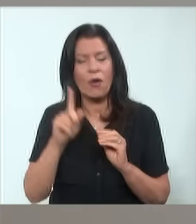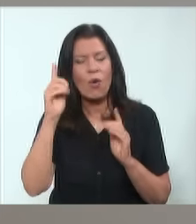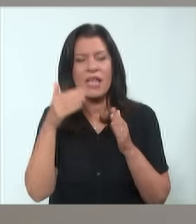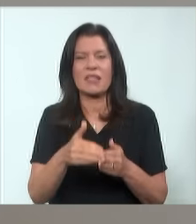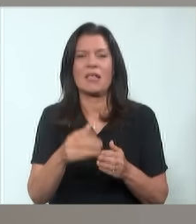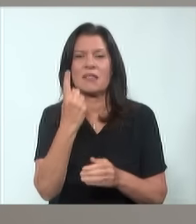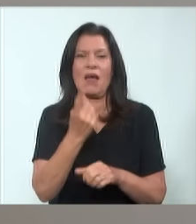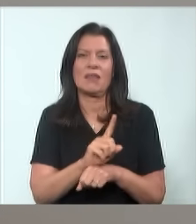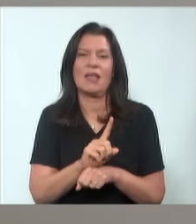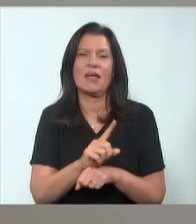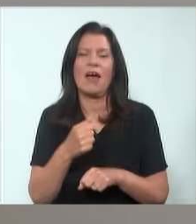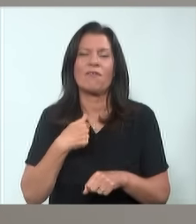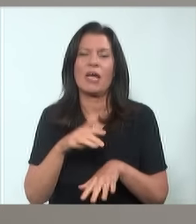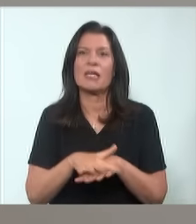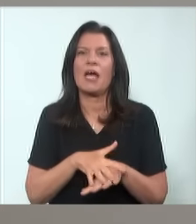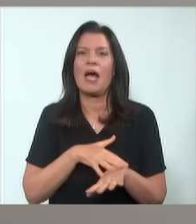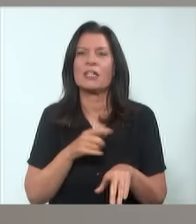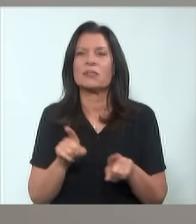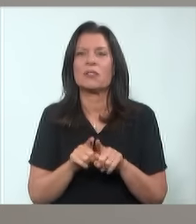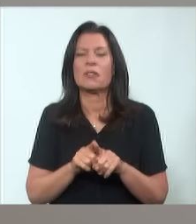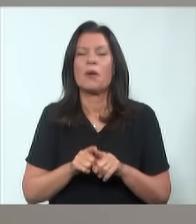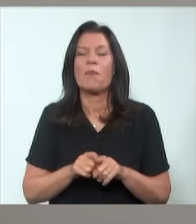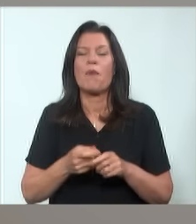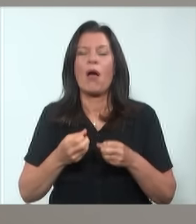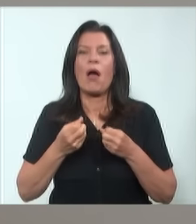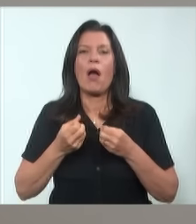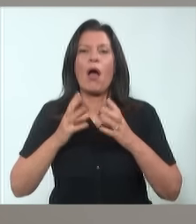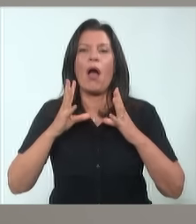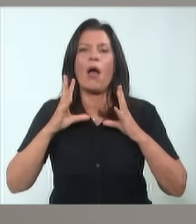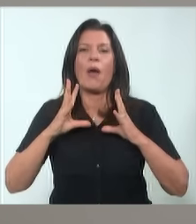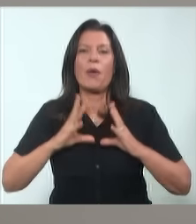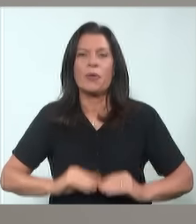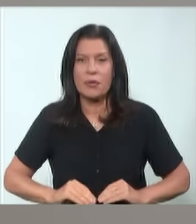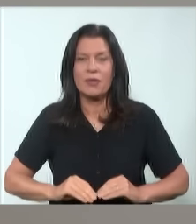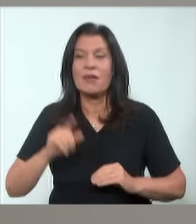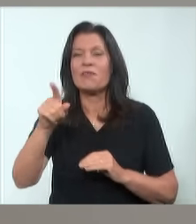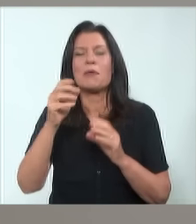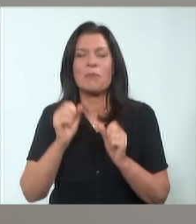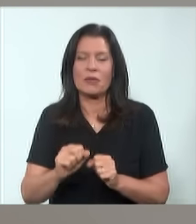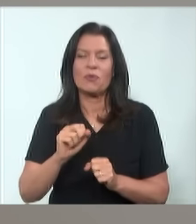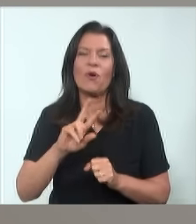יצא לי כל האוויר. וזהו, והיא תצטרך לחזק אותי כנראה באותו רגע.